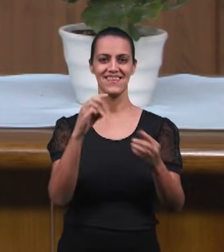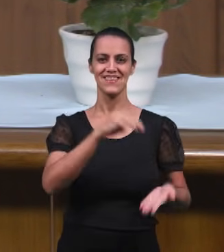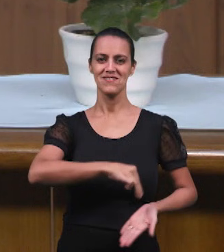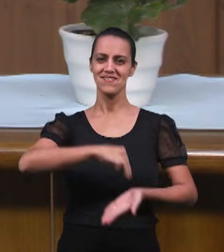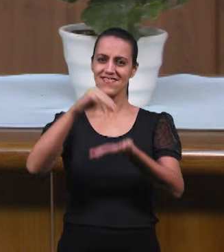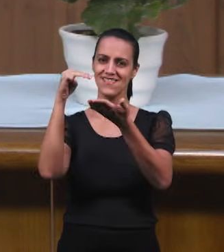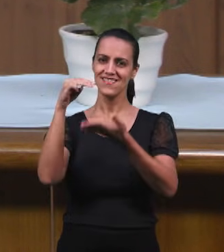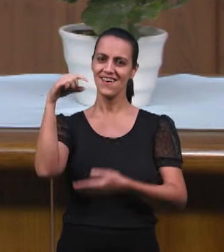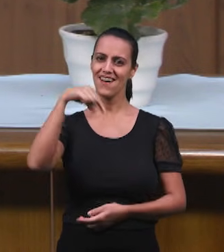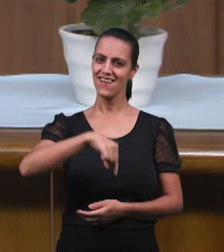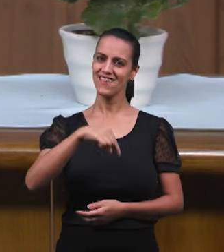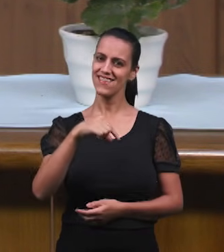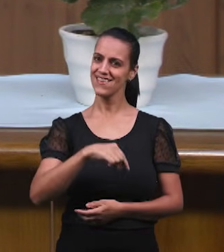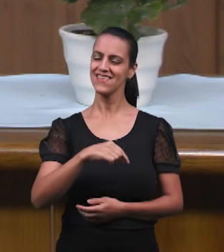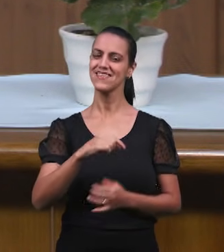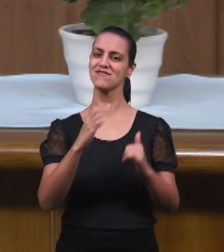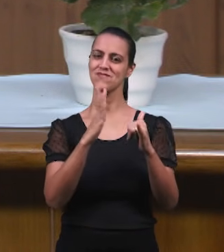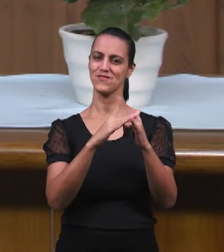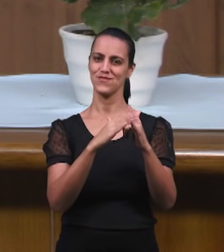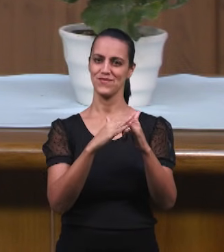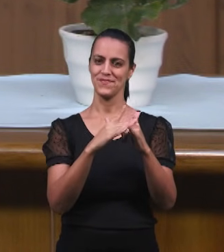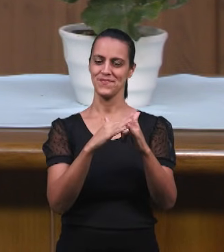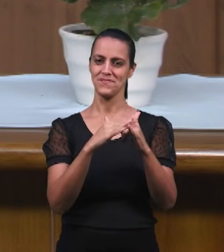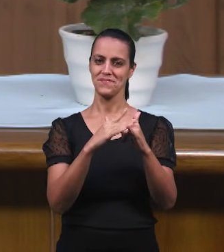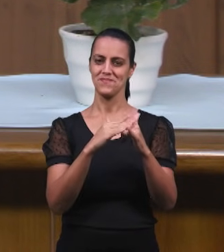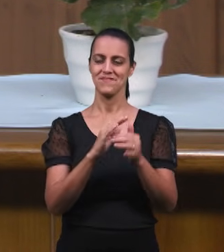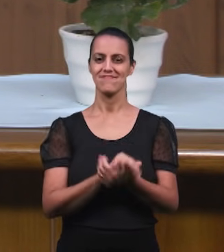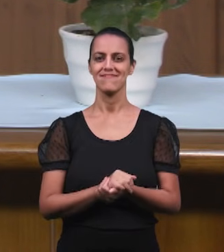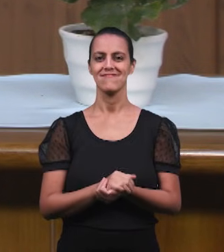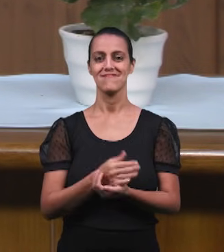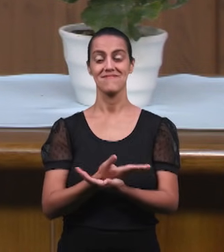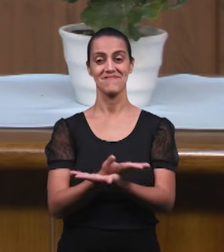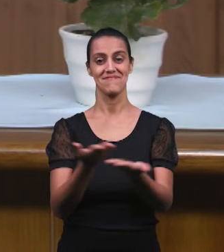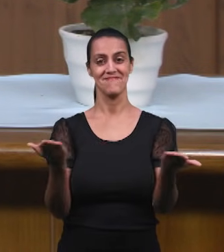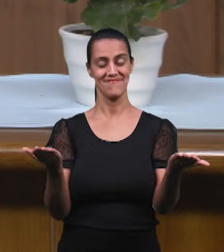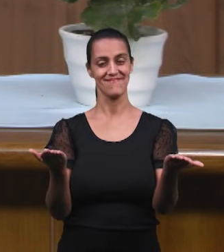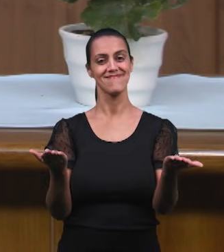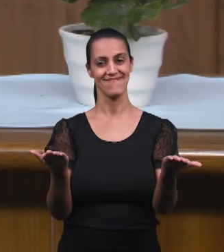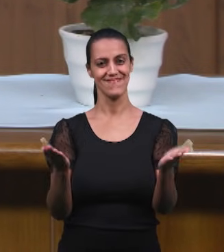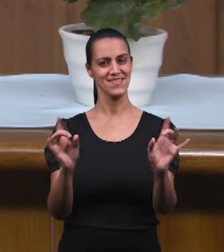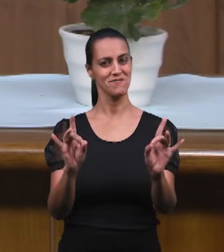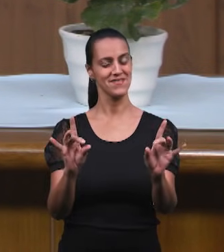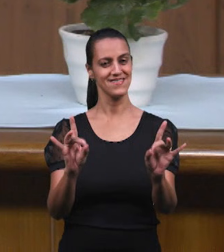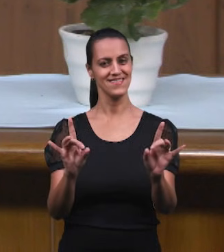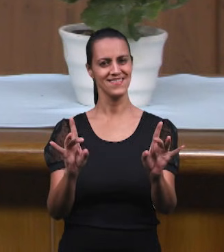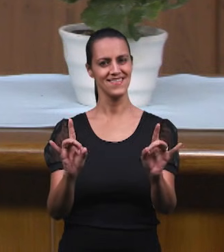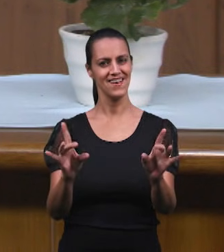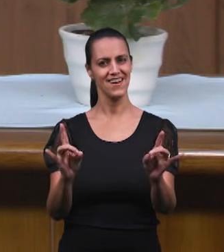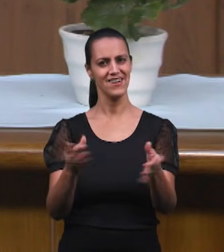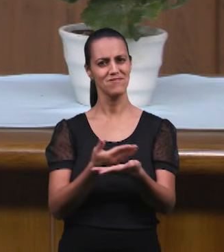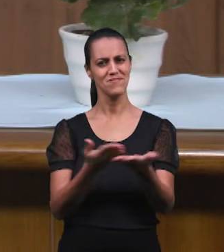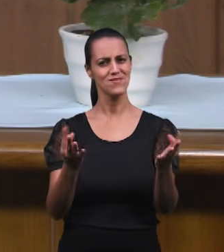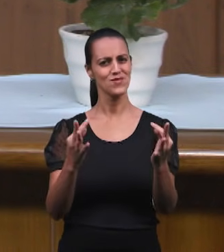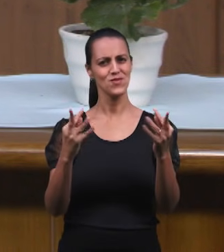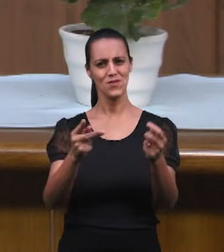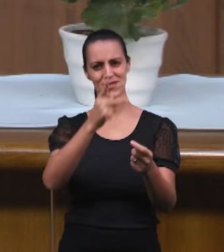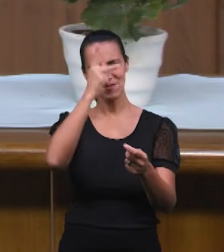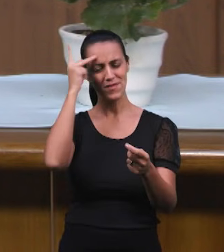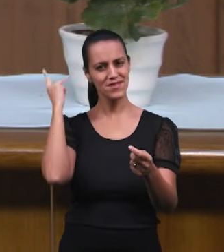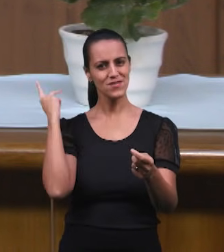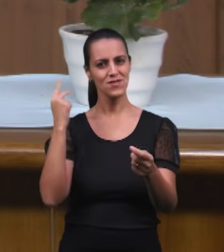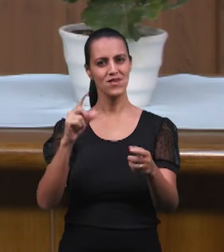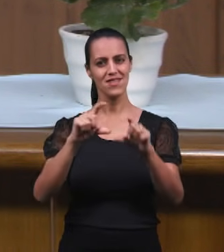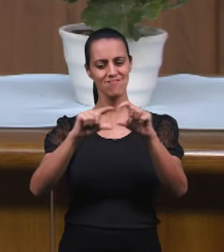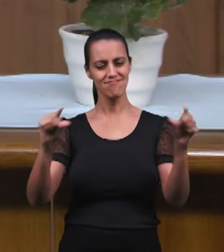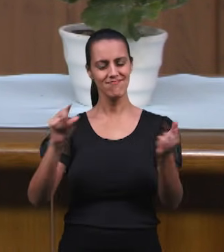dans notre canal YouTube. Et je veux saluer spécialement à ceux qui ont reçu un lien et à travers de